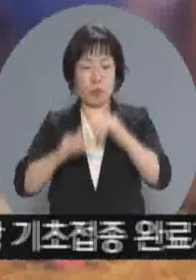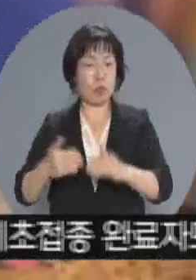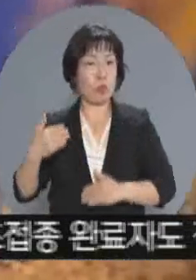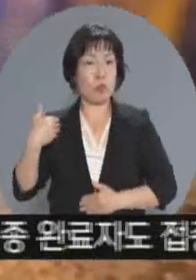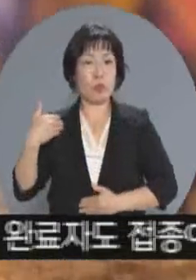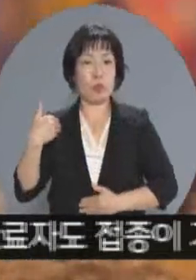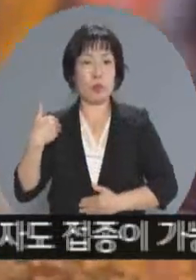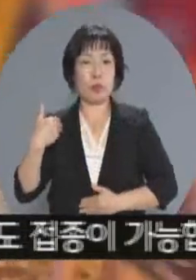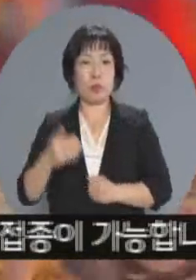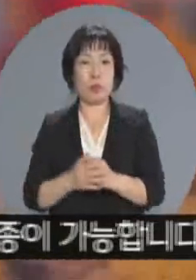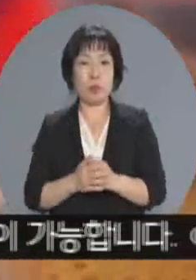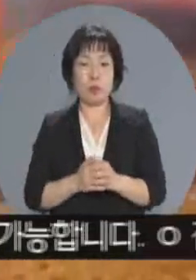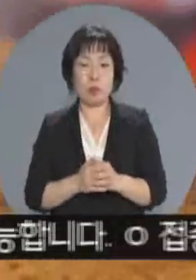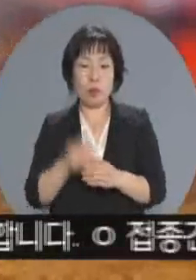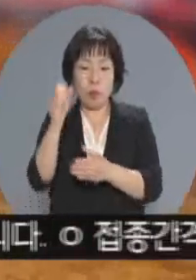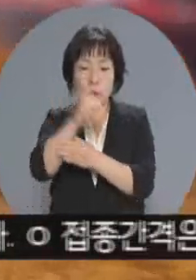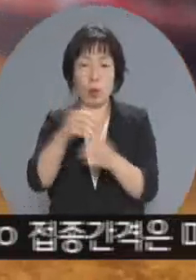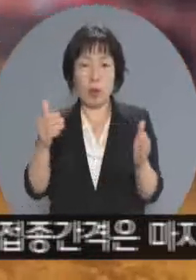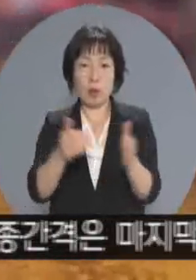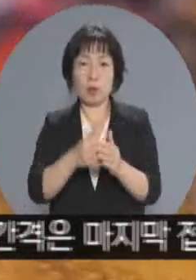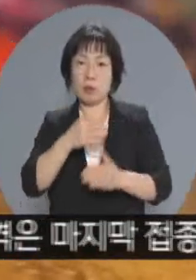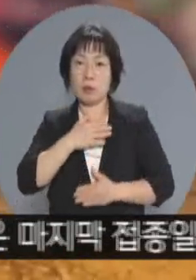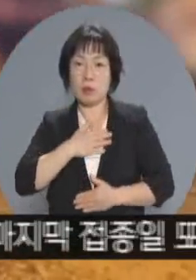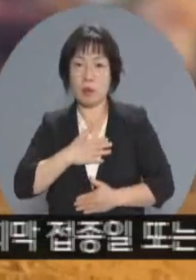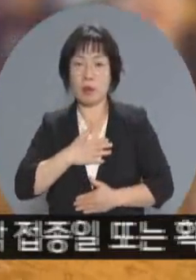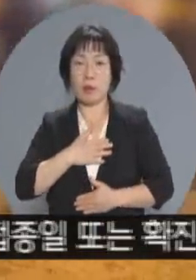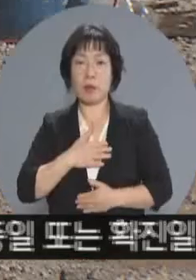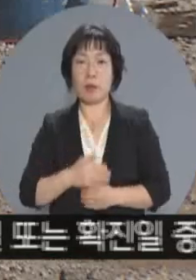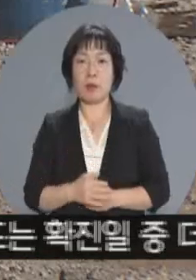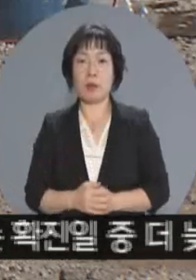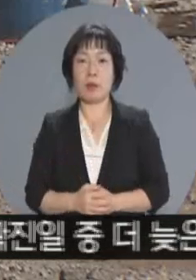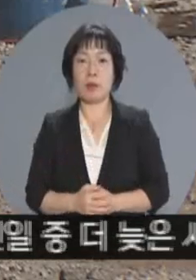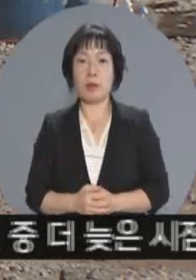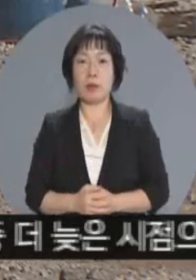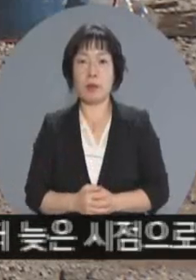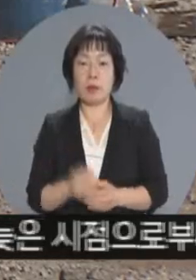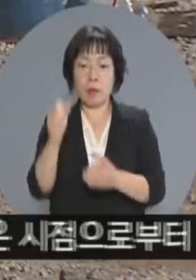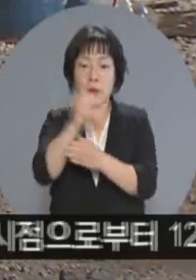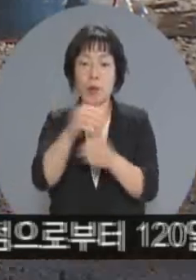입장입니다 당연히 허가를 받은 줄 알았다는 겁니다